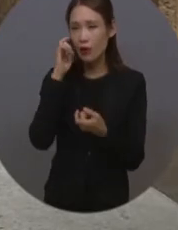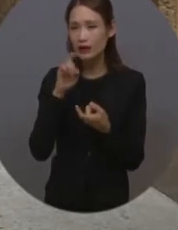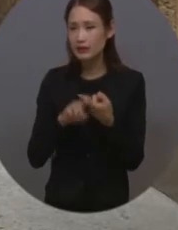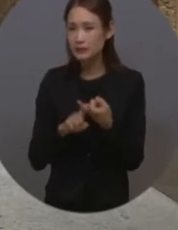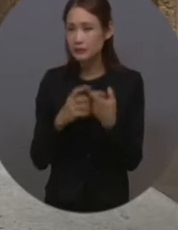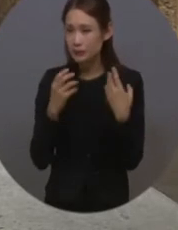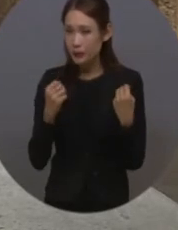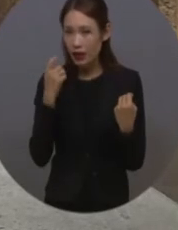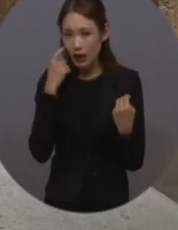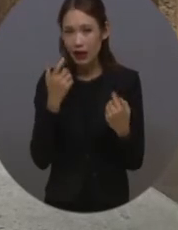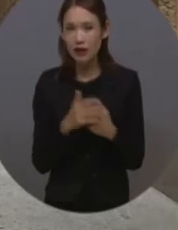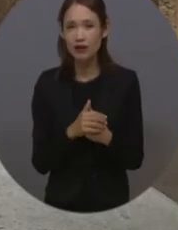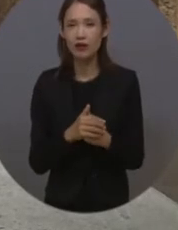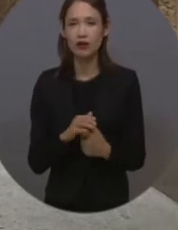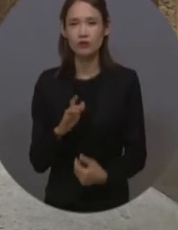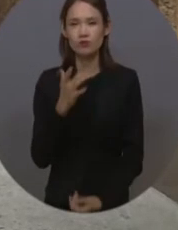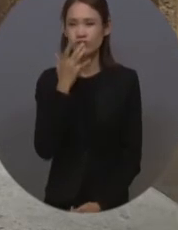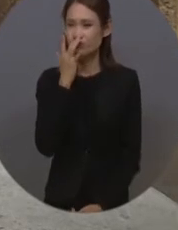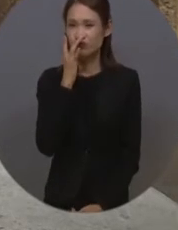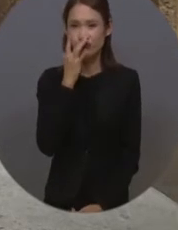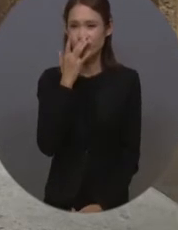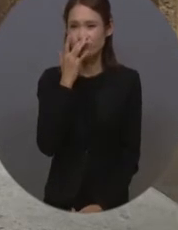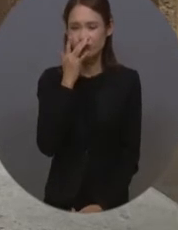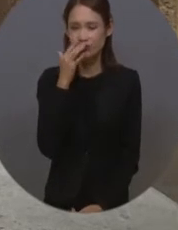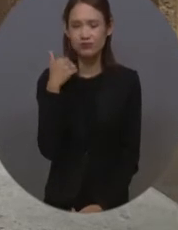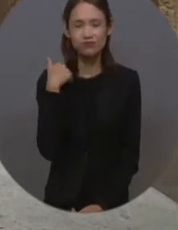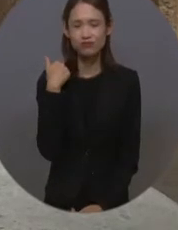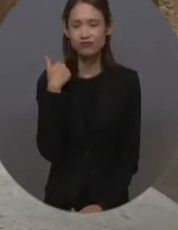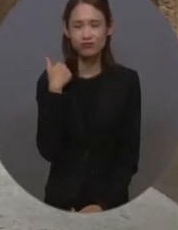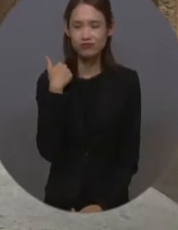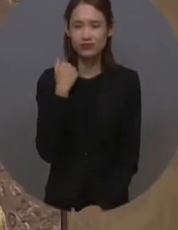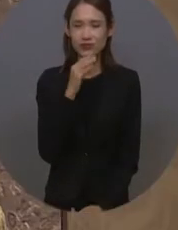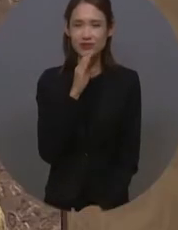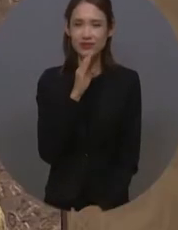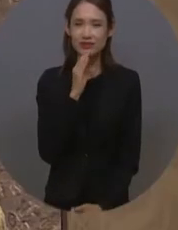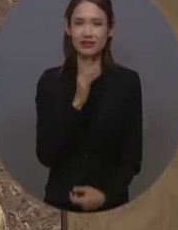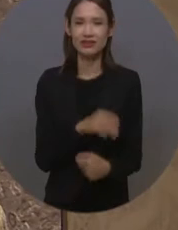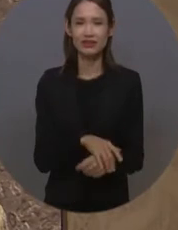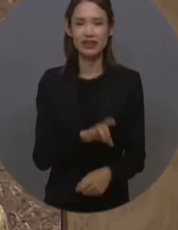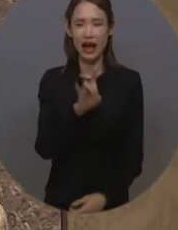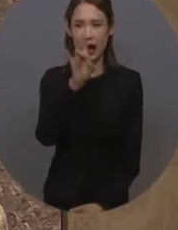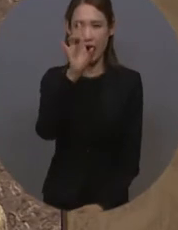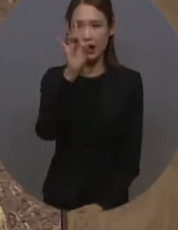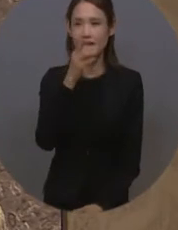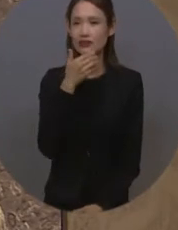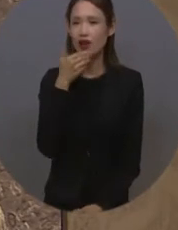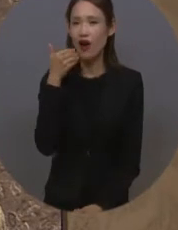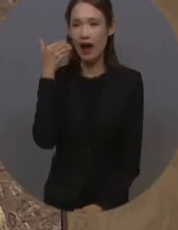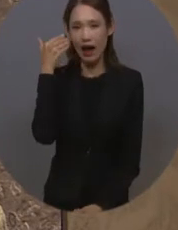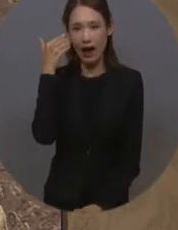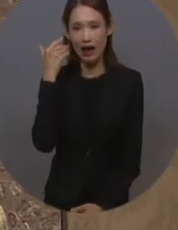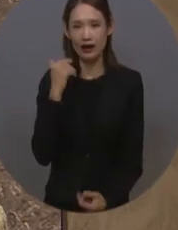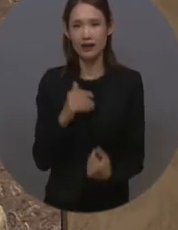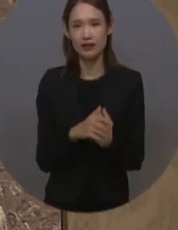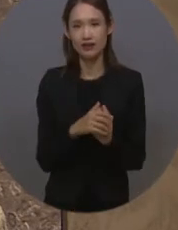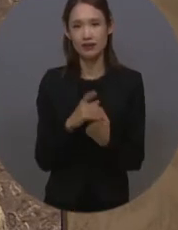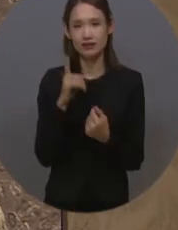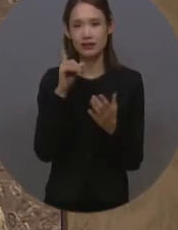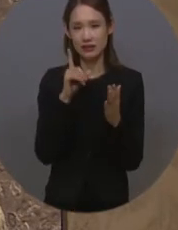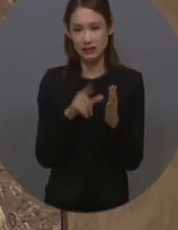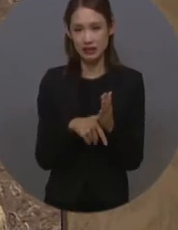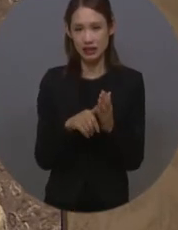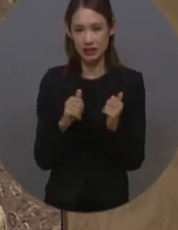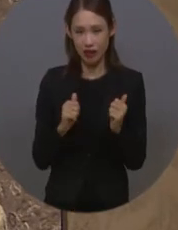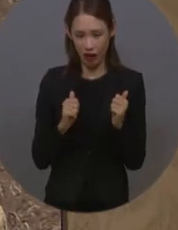아까 말씀드렸듯이 신발 전혀 몰랐습니다. 아, 정말요? 네, 단지 청각장애인들이 그 당시에 네.